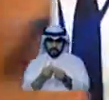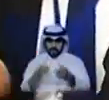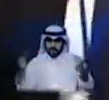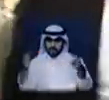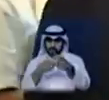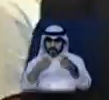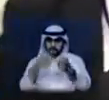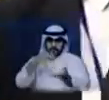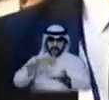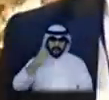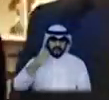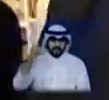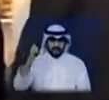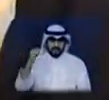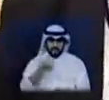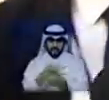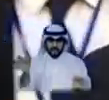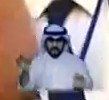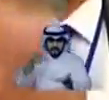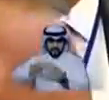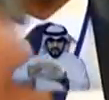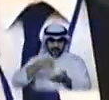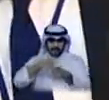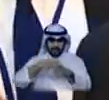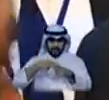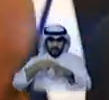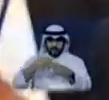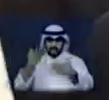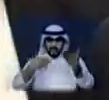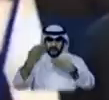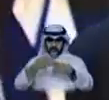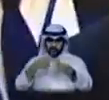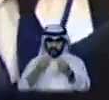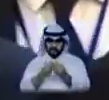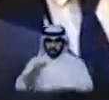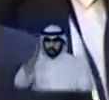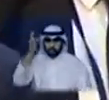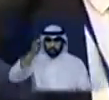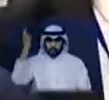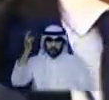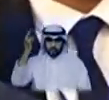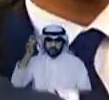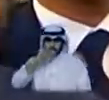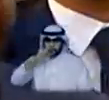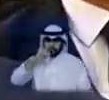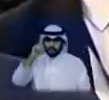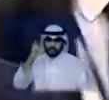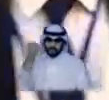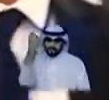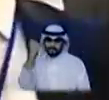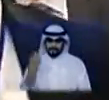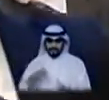العربية واللي دولة الكويت، وتعرف علاقتنا الخاصة الثنائية بين تونس والكويت رائعة، لكن